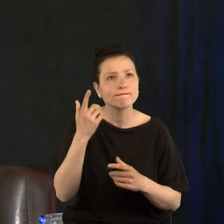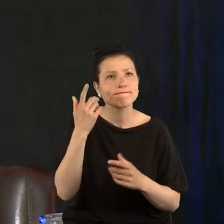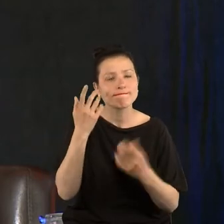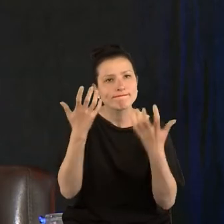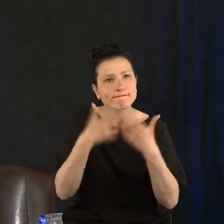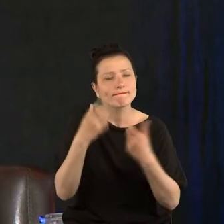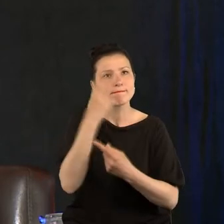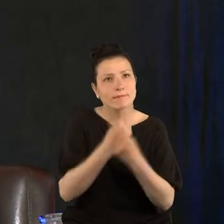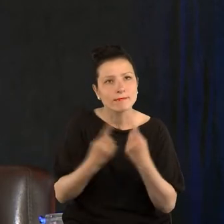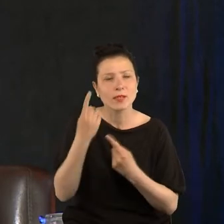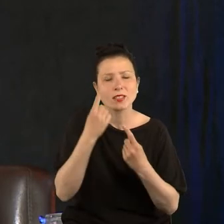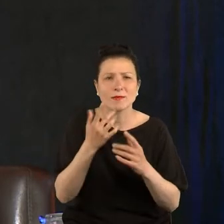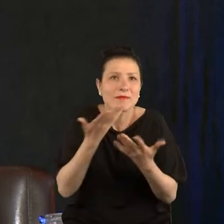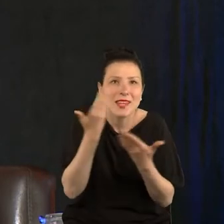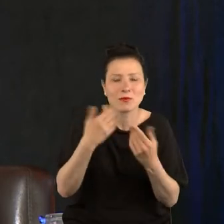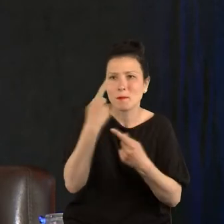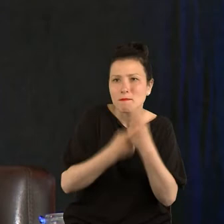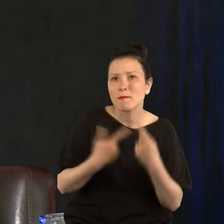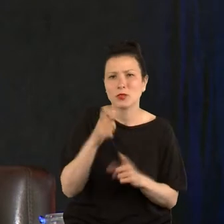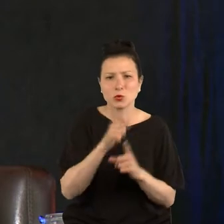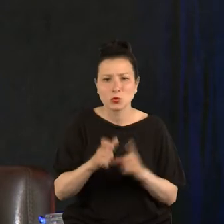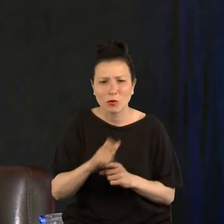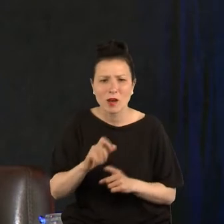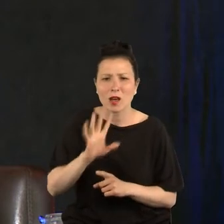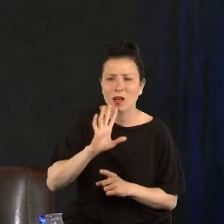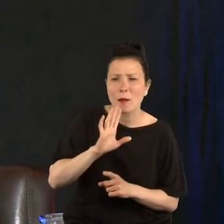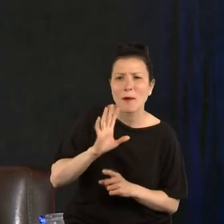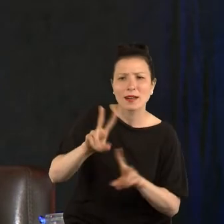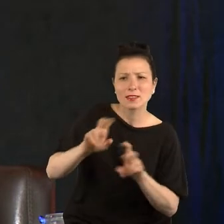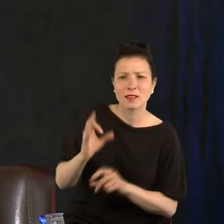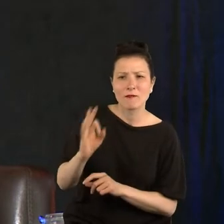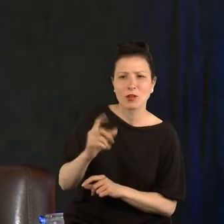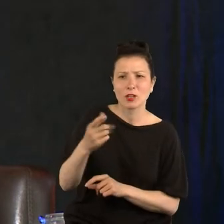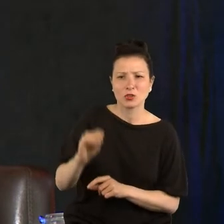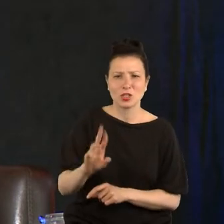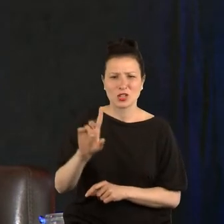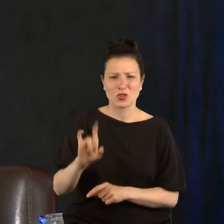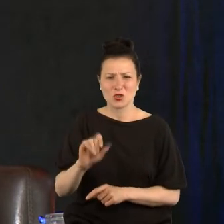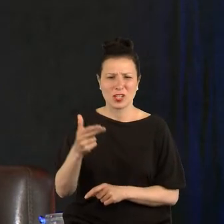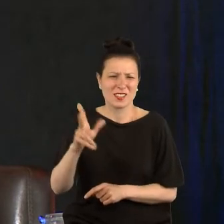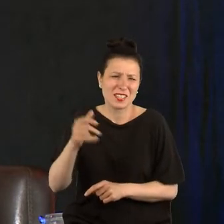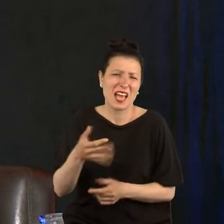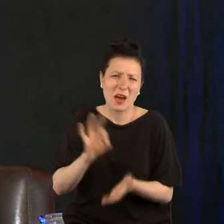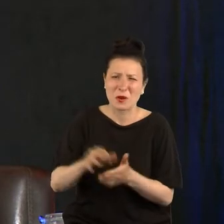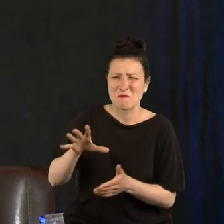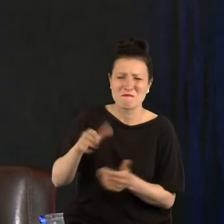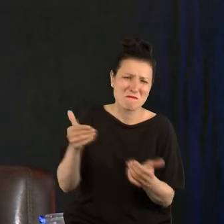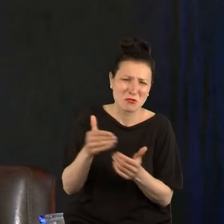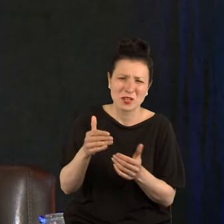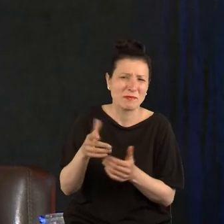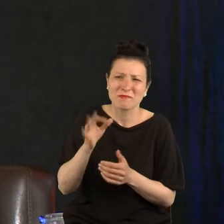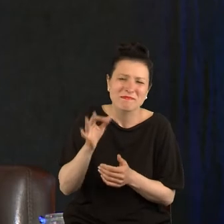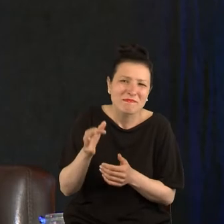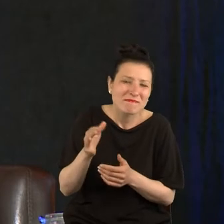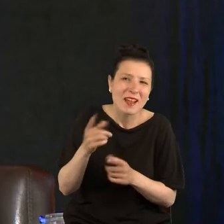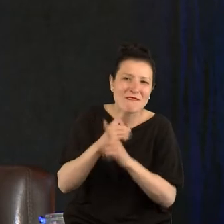taka, nie wiem, to jest myśl, to są słowa, zdaje się, że Dzierżyńskiego, może niechlubnie się zapisał na kartach historii, również